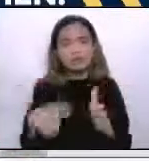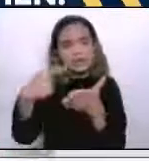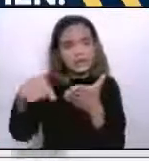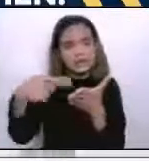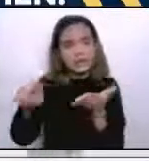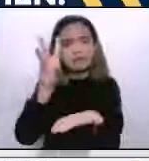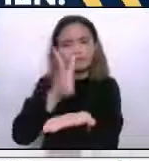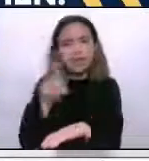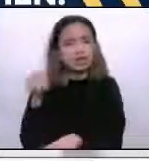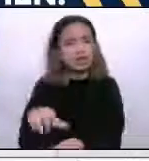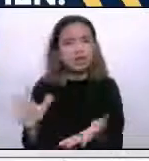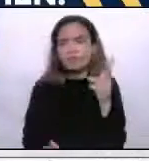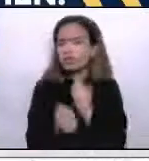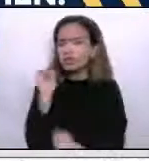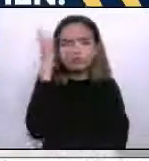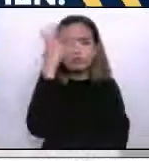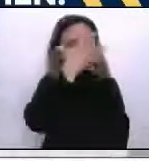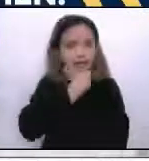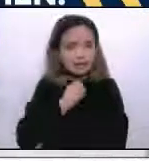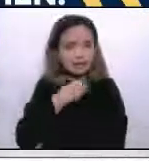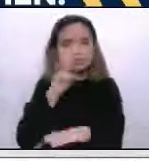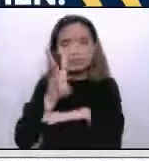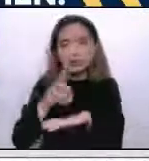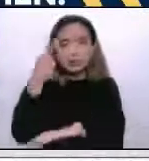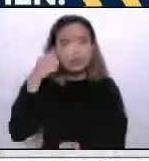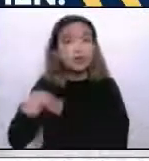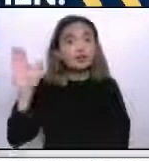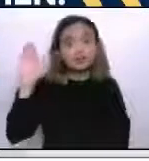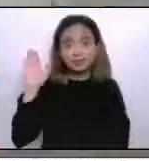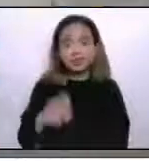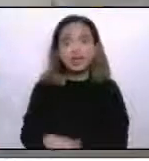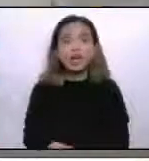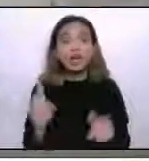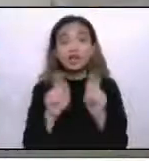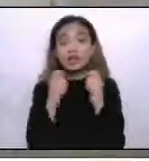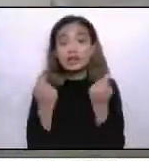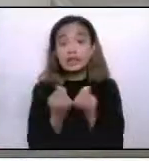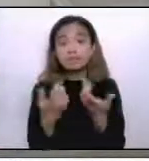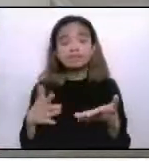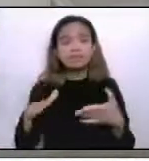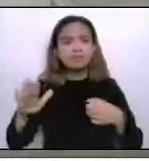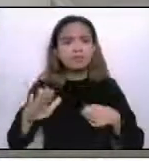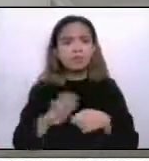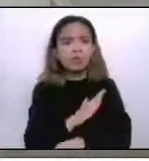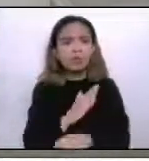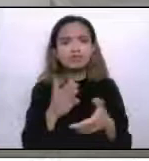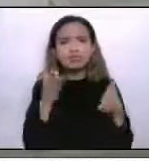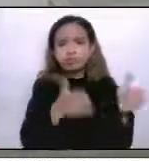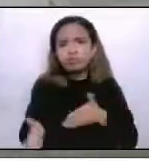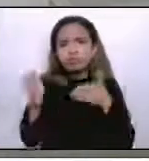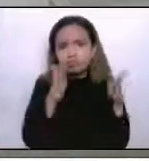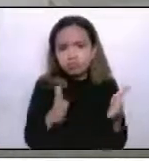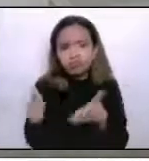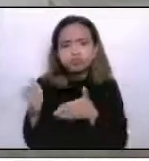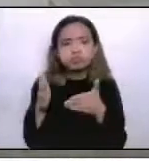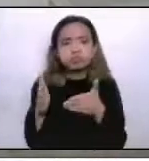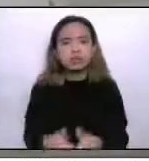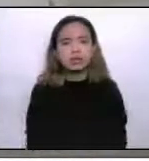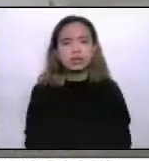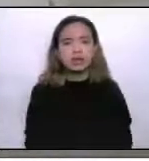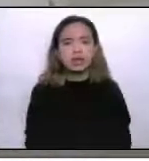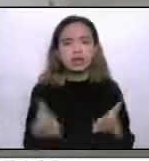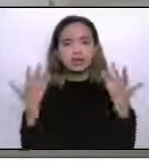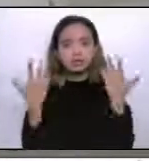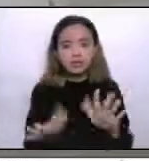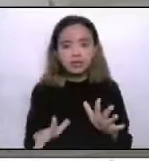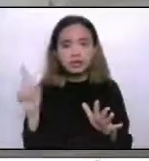venue para sa inaugurasyon. In full swing na rin ang paghanda sa venue. Taong 1926 na natapos ang konstruksyon ng istrukturang